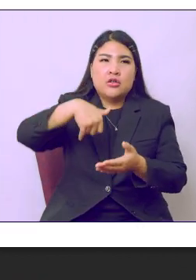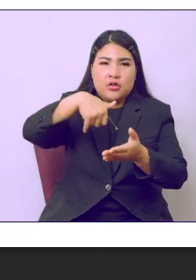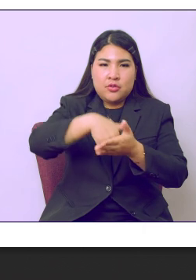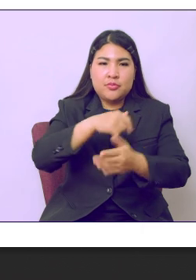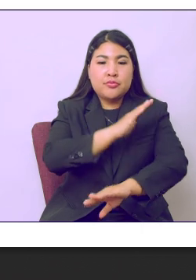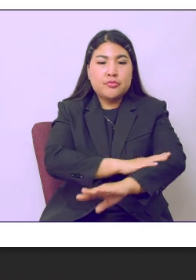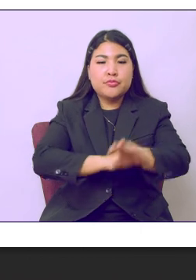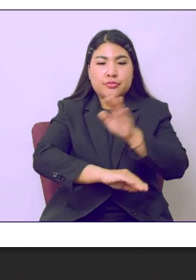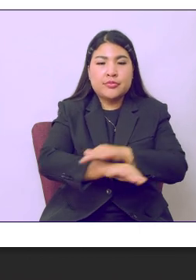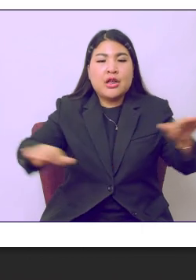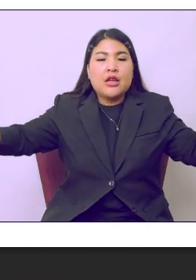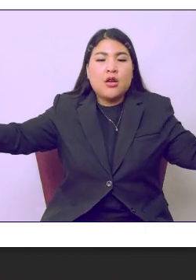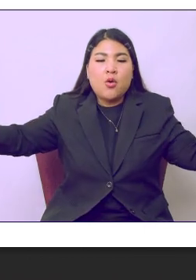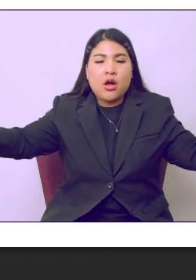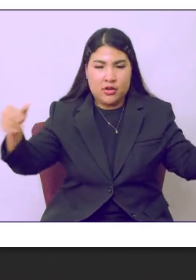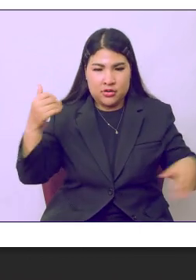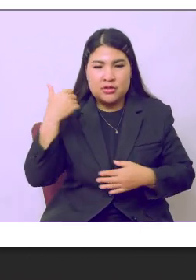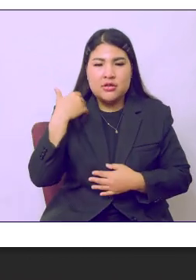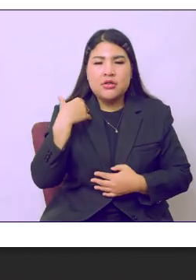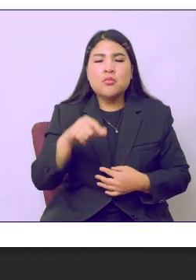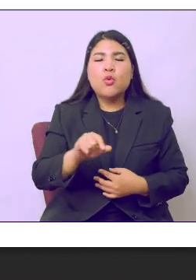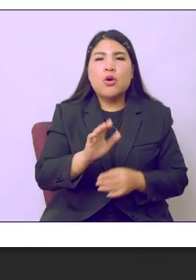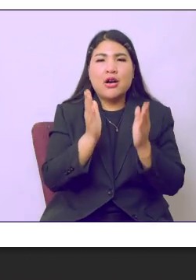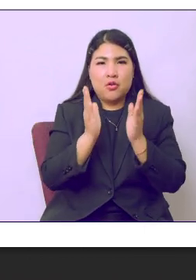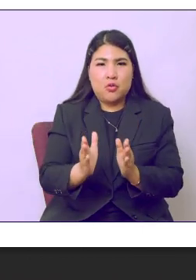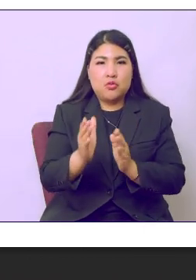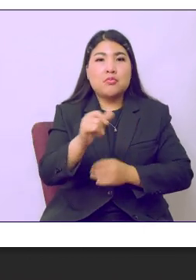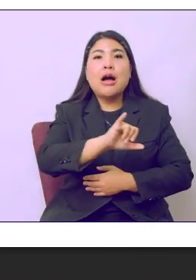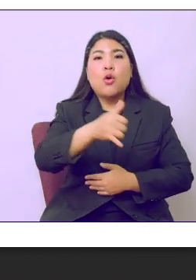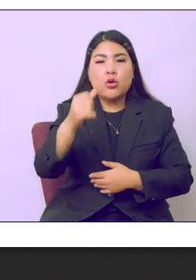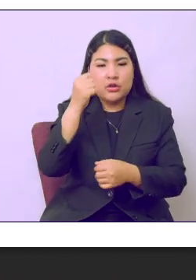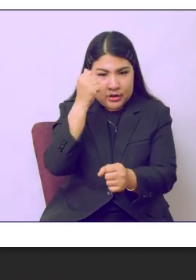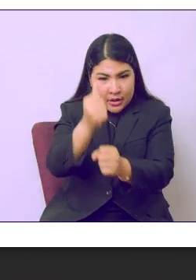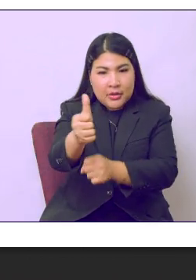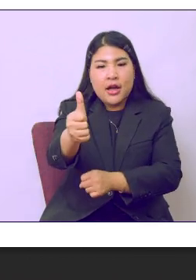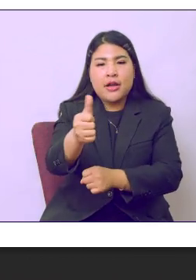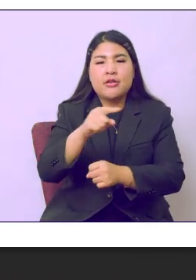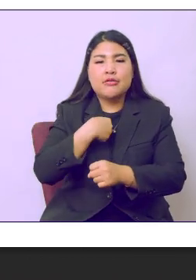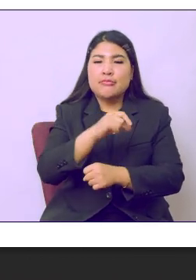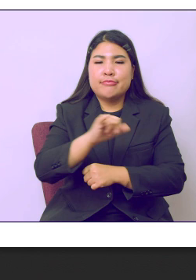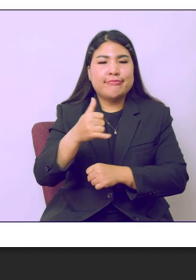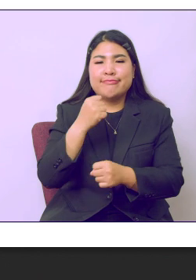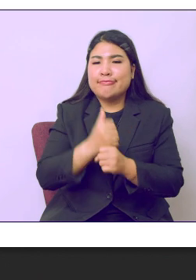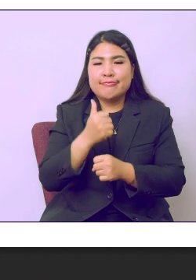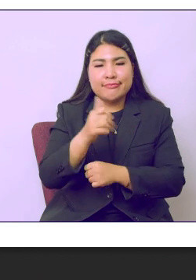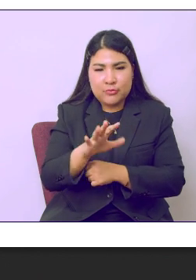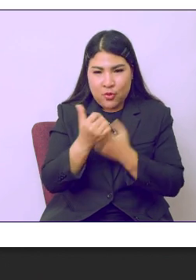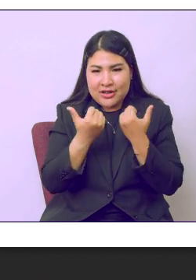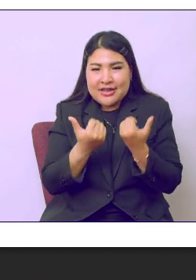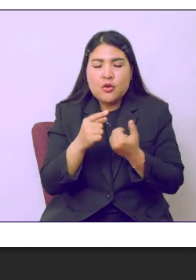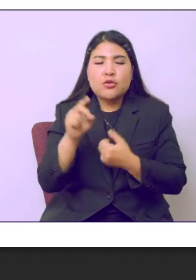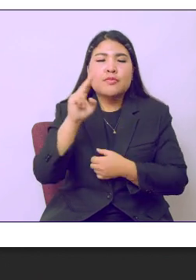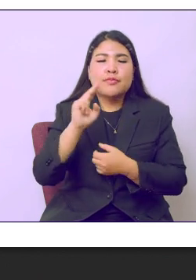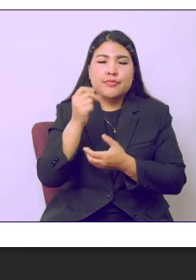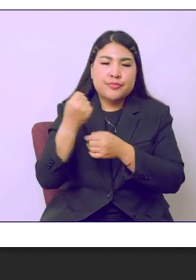แขนเหยียดขาวไปข้างนอกข้างหน้าเนาะแต่เด็กบางคนเนี่ยทำได้เด็กบางคนทำไม่ได้นะครับแต่ว่าวันนี้อาจจะต้องใช้ใช้ซัพพอร์ตนิดนึงนะครับ